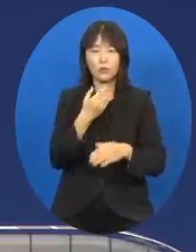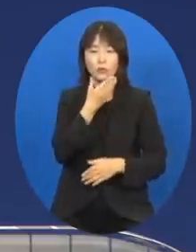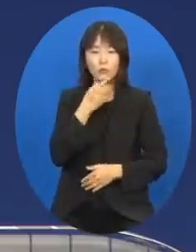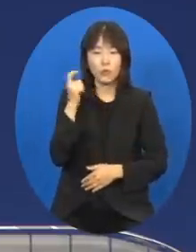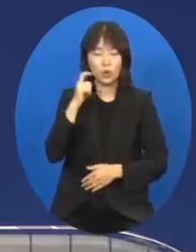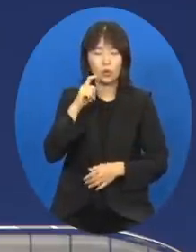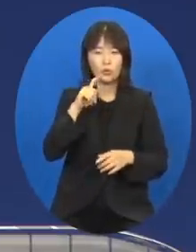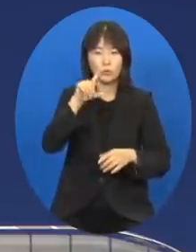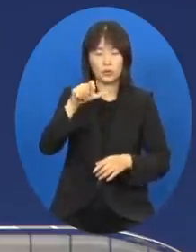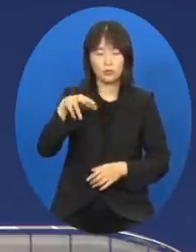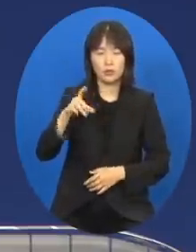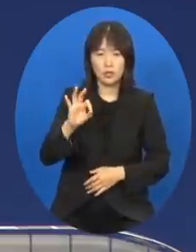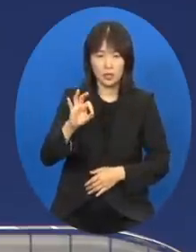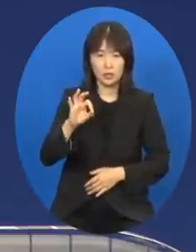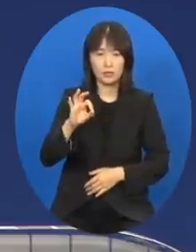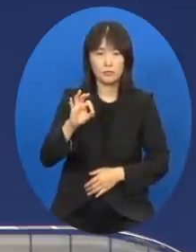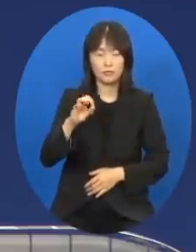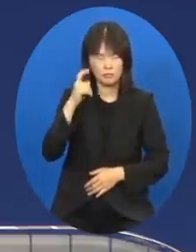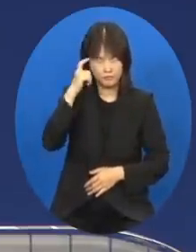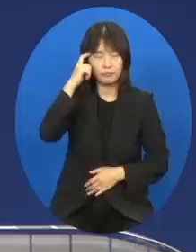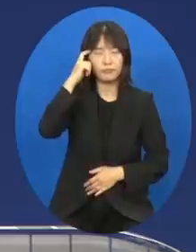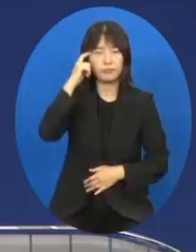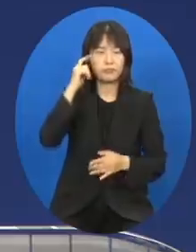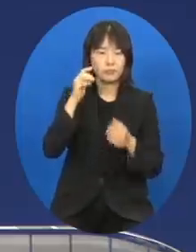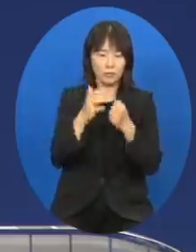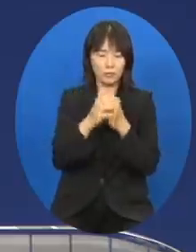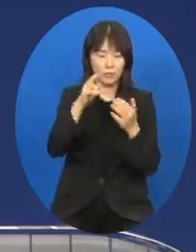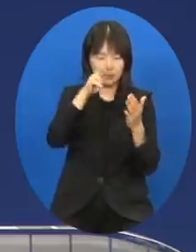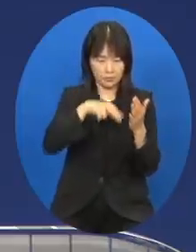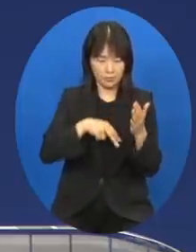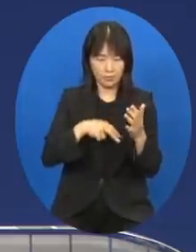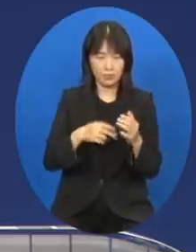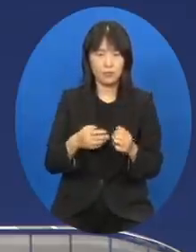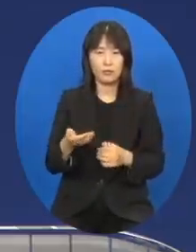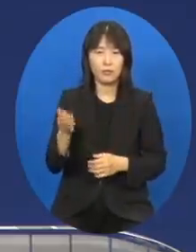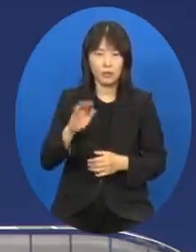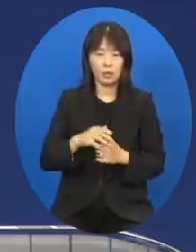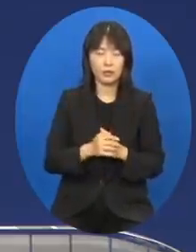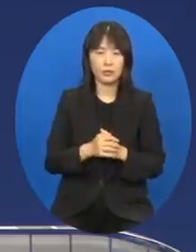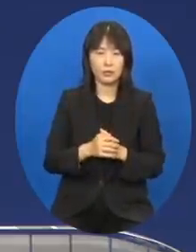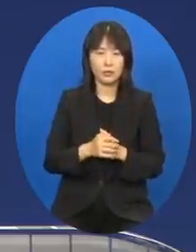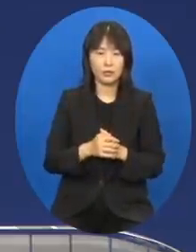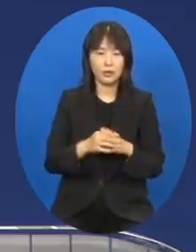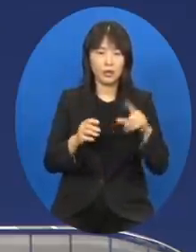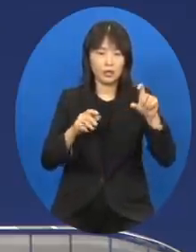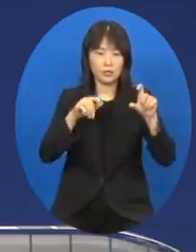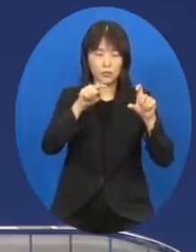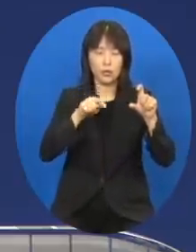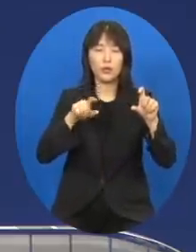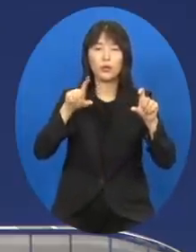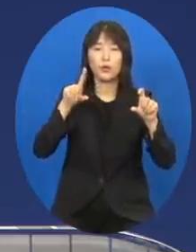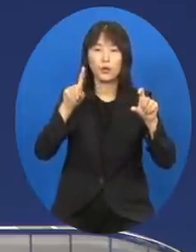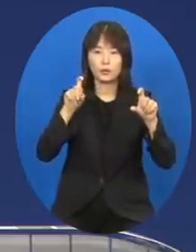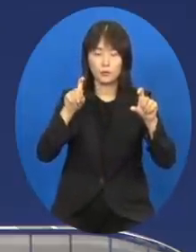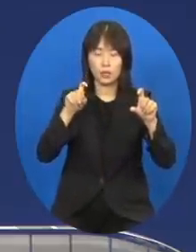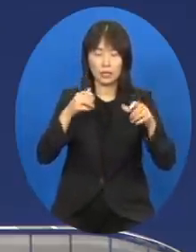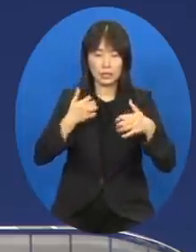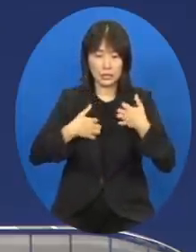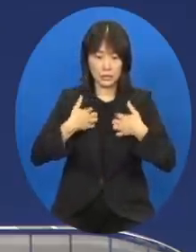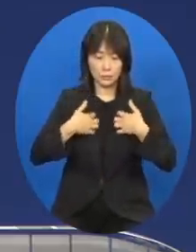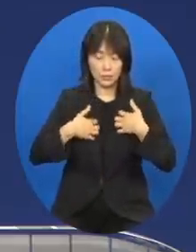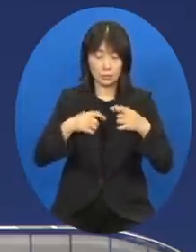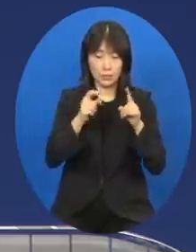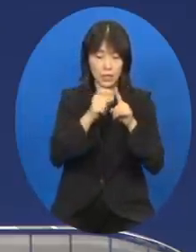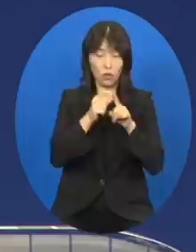떠올랐습니다. 그래서 읽어보았습니다. 그런데 요한복음 15장 11절에 기쁨이라는 단어가 두 번이나 있는